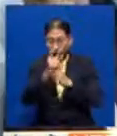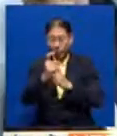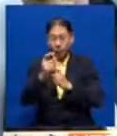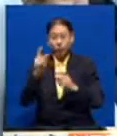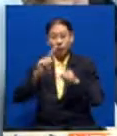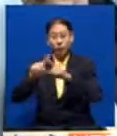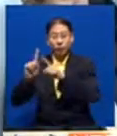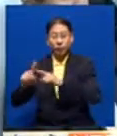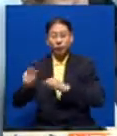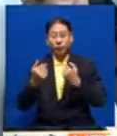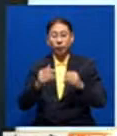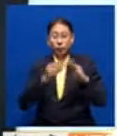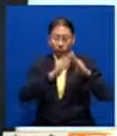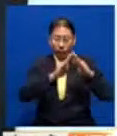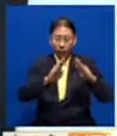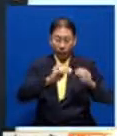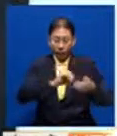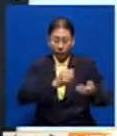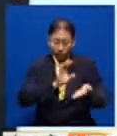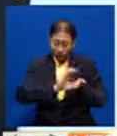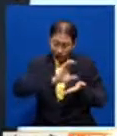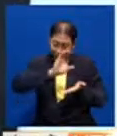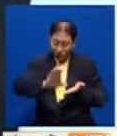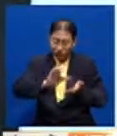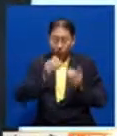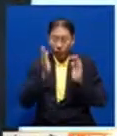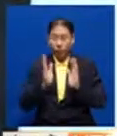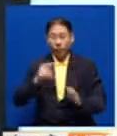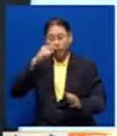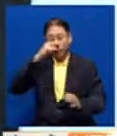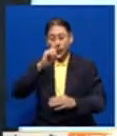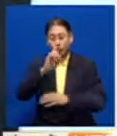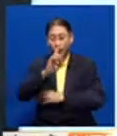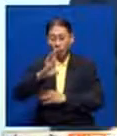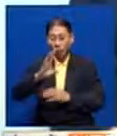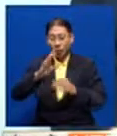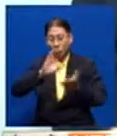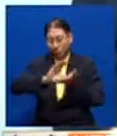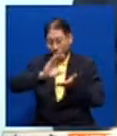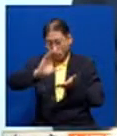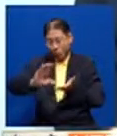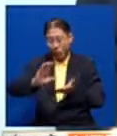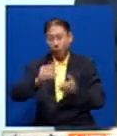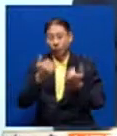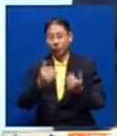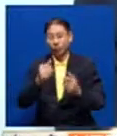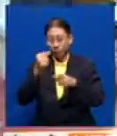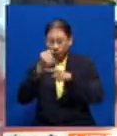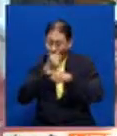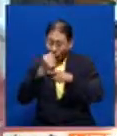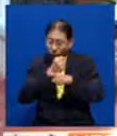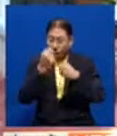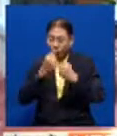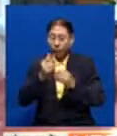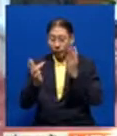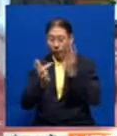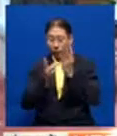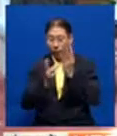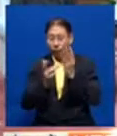ผู้บริหารบริษัทหัวเว่ยยินดีสนับสนุนทุนให้บุคลากรของไทย 100ทุนเพื่อเพิ่มทักษะด้านเทคโนโลยี